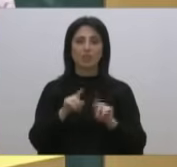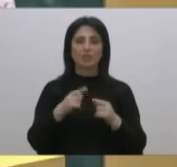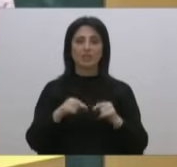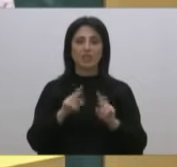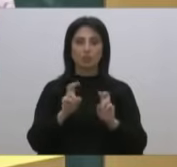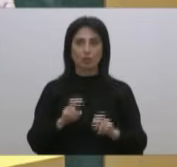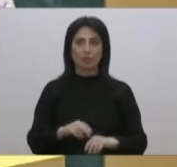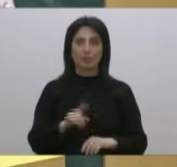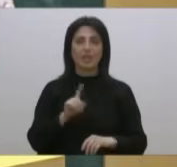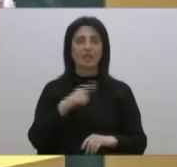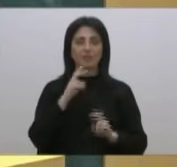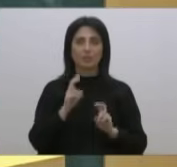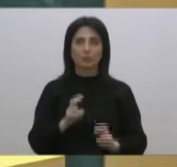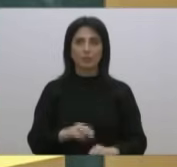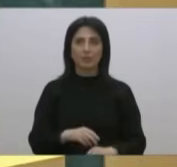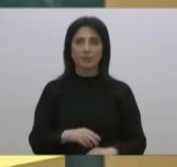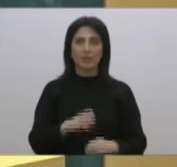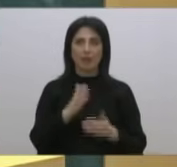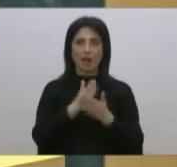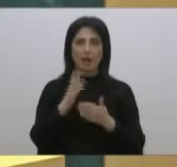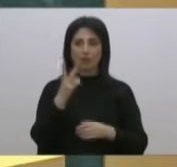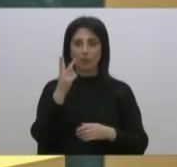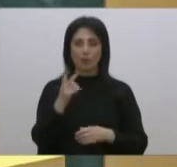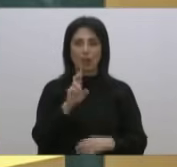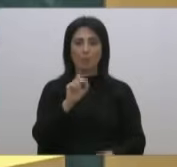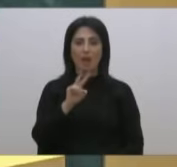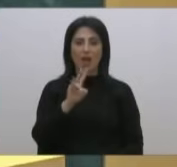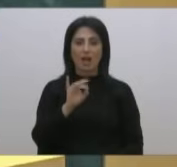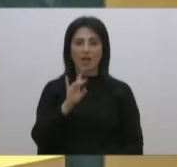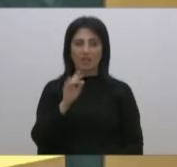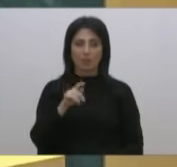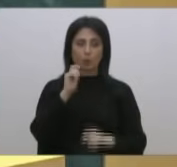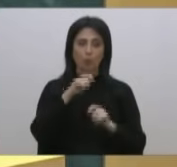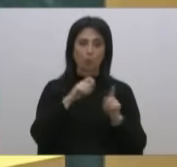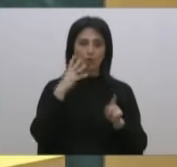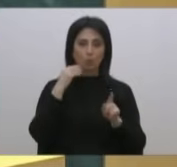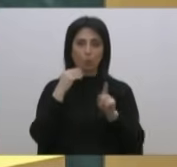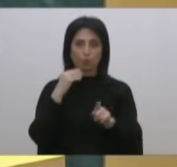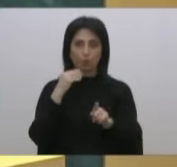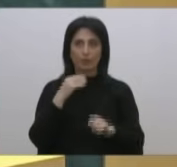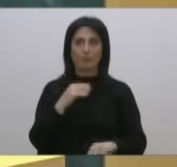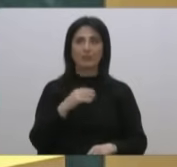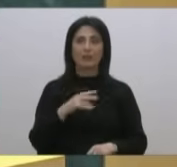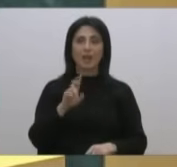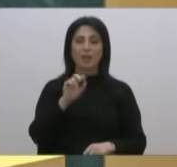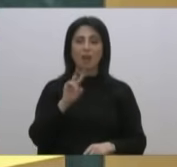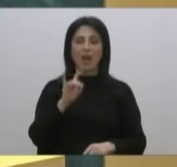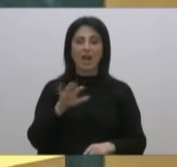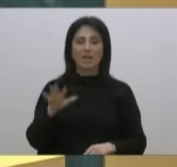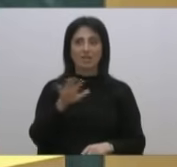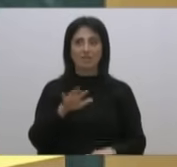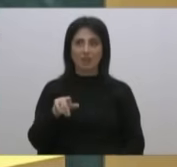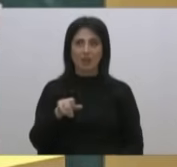ზოგადად საზოგადოებას. Რას გულისხმობ? Გავყოთ ორად, ბალკანეთის ქვეყნები და უკრაინა და მოლდოვა. ბალკანეთის